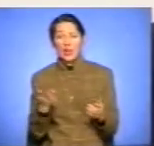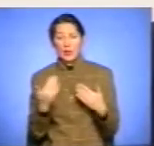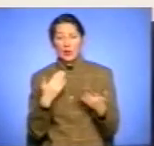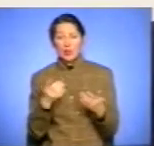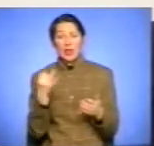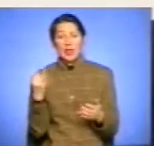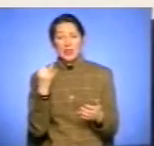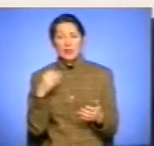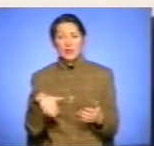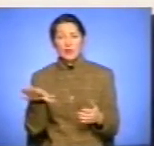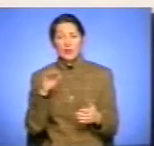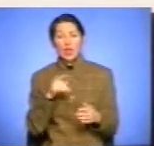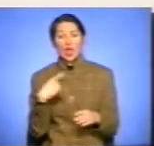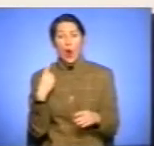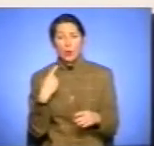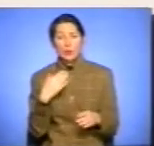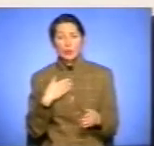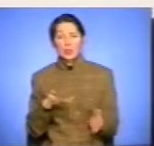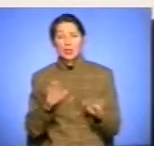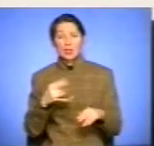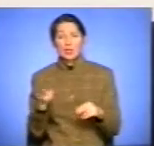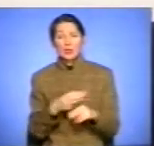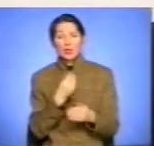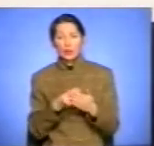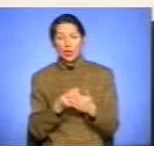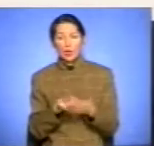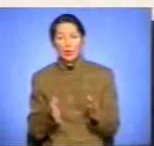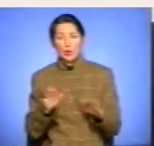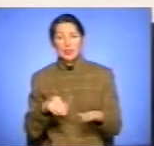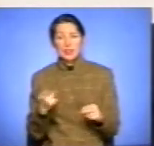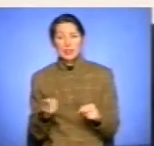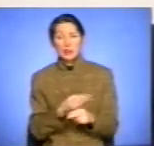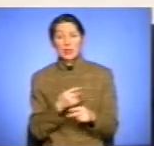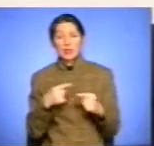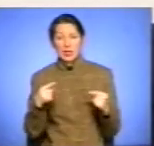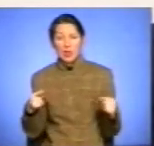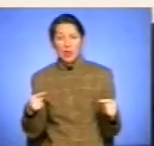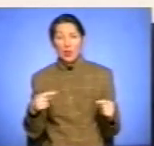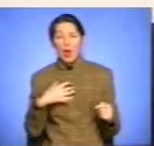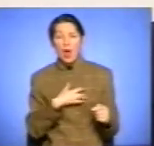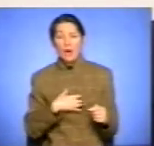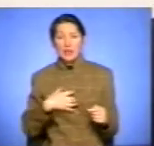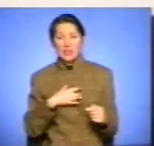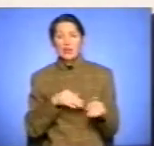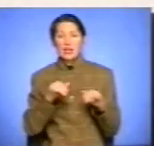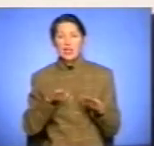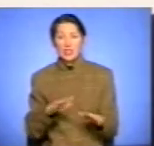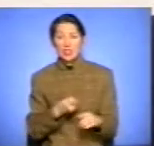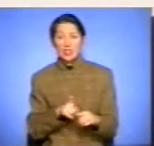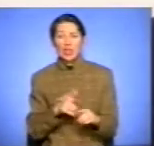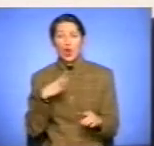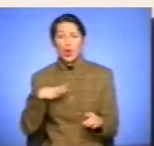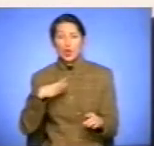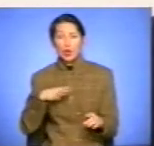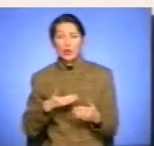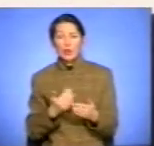громади Тернопільської і всієї області Ми залишилися без бюджету Ми залишилися без цілого ряду важливих рішень які очікували